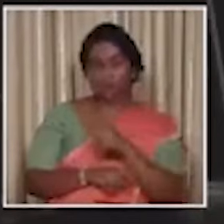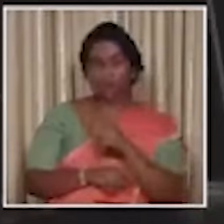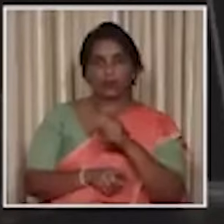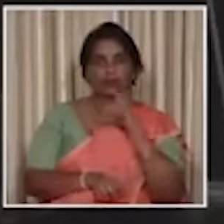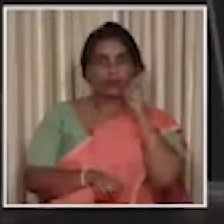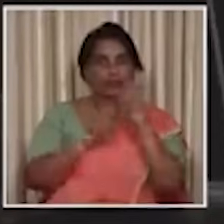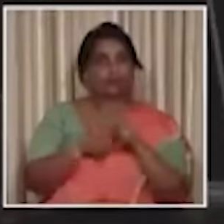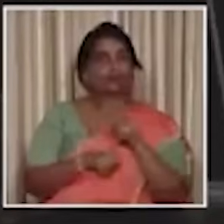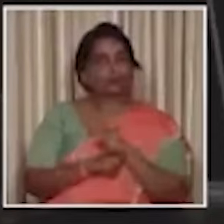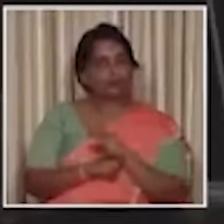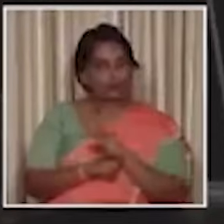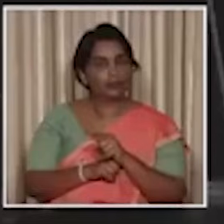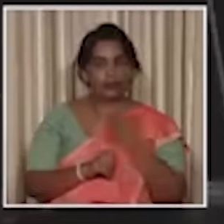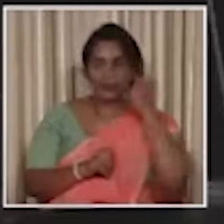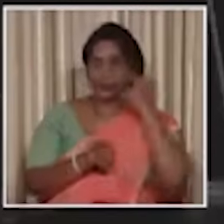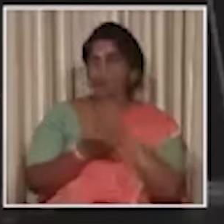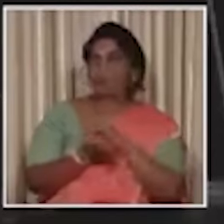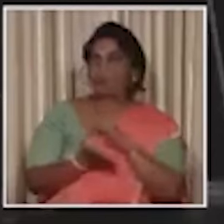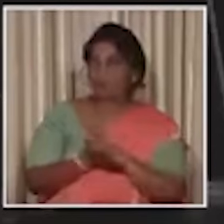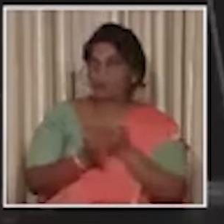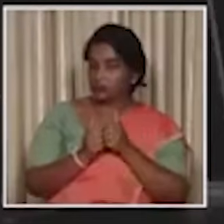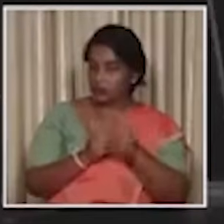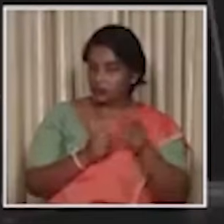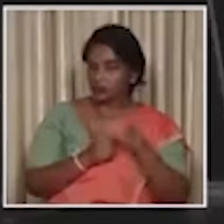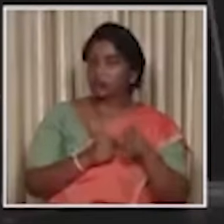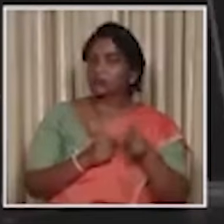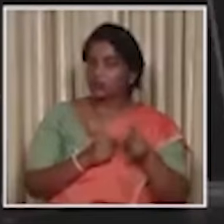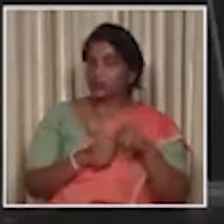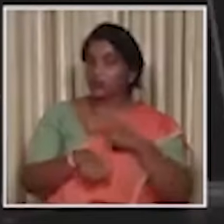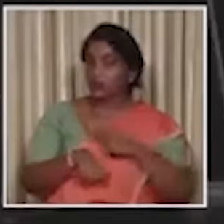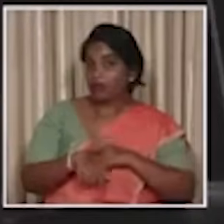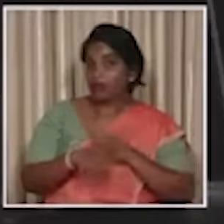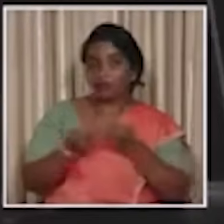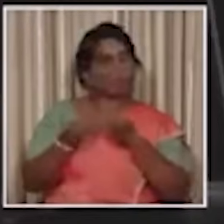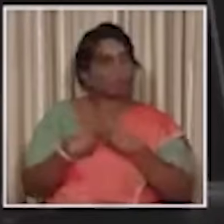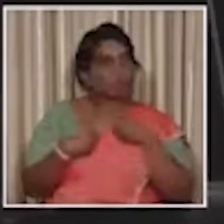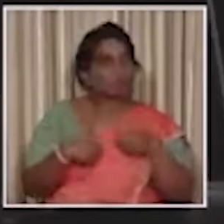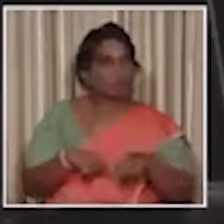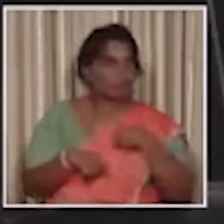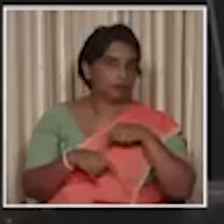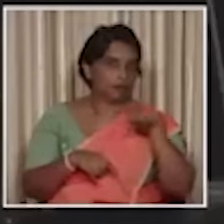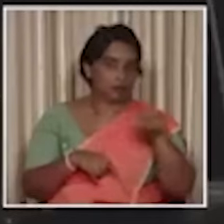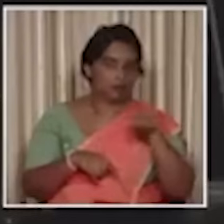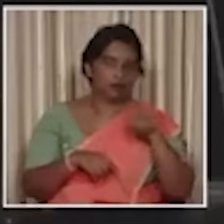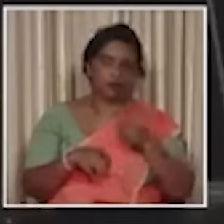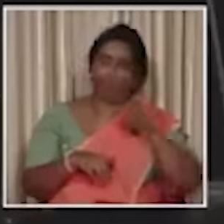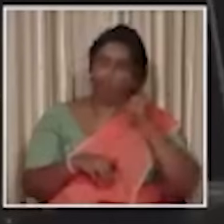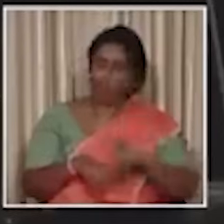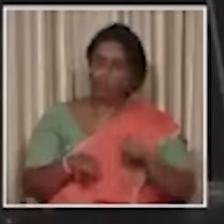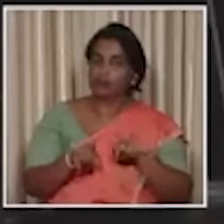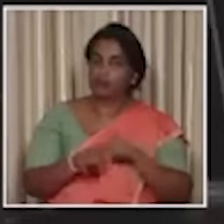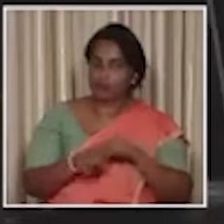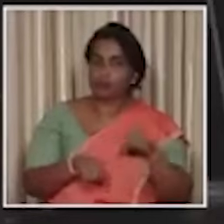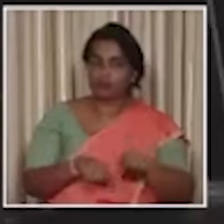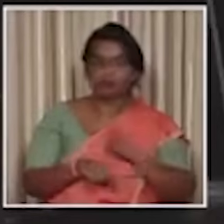நிலைநிறுத்த தொடங்கியிருந்தார்கள். கௌரவ பிரதி சபாநாயகர் அவர்களே, நான் உங்களுடைய அனுமதியோடு தான் இதனை பதிவு செய்ய விரும்புகிறேன். காரணம், அவ்வளவு